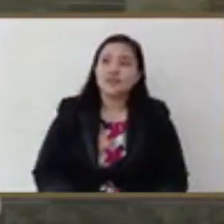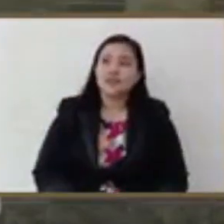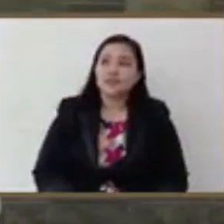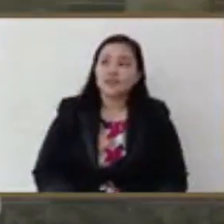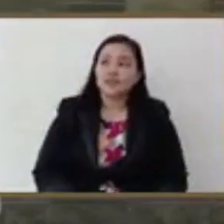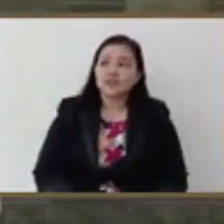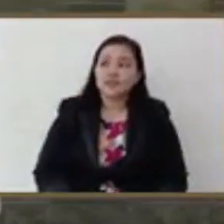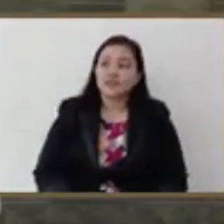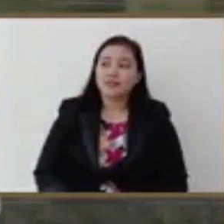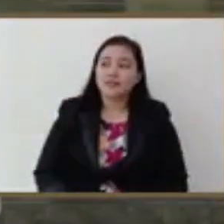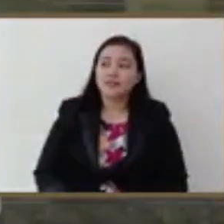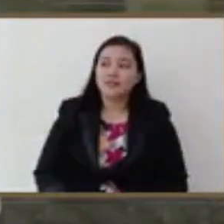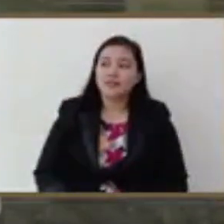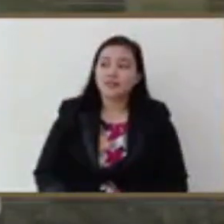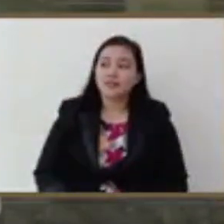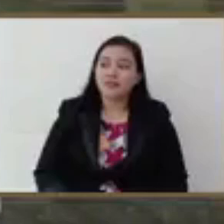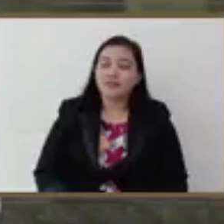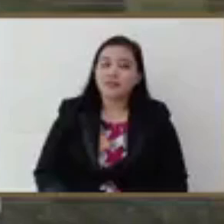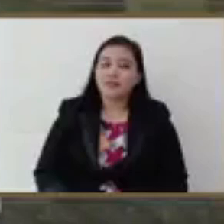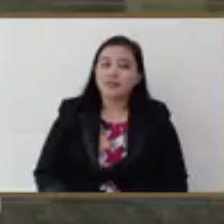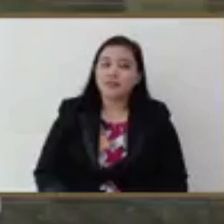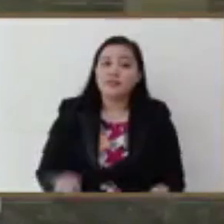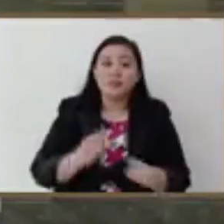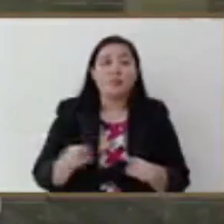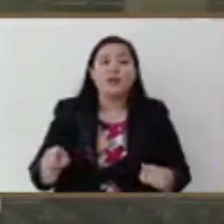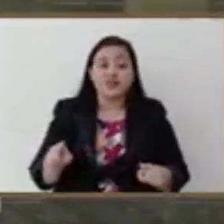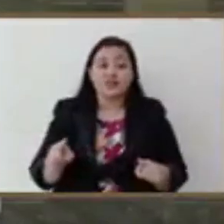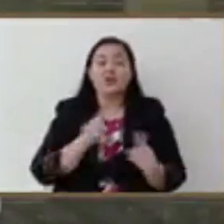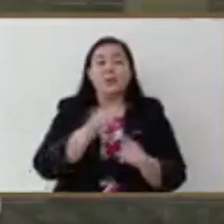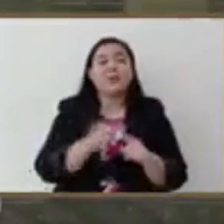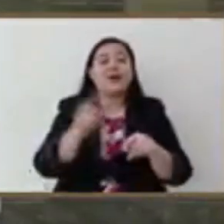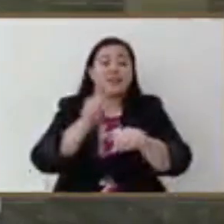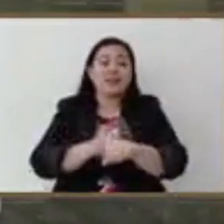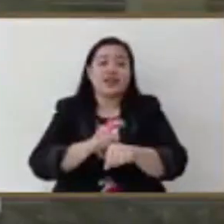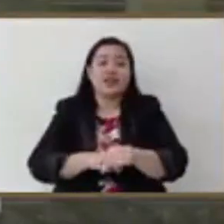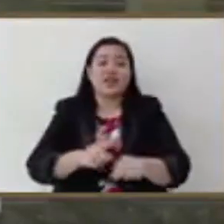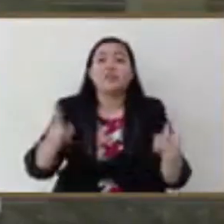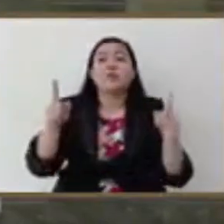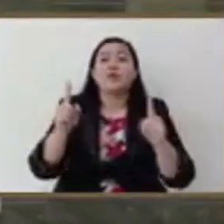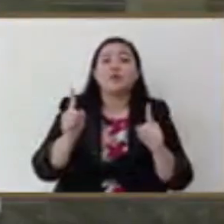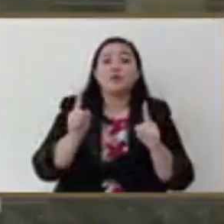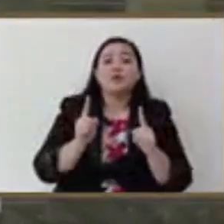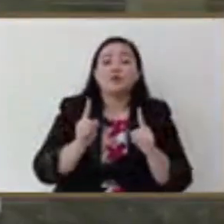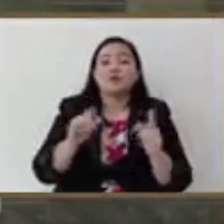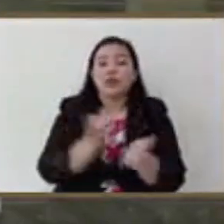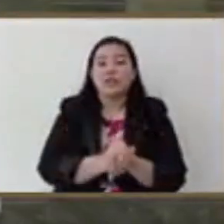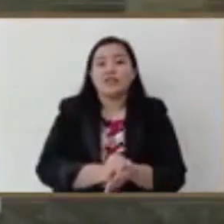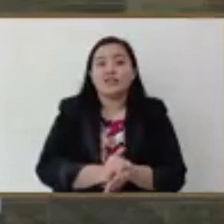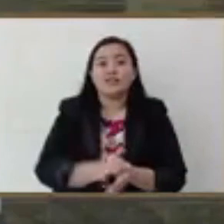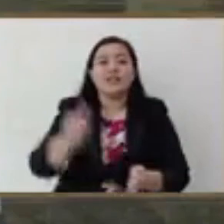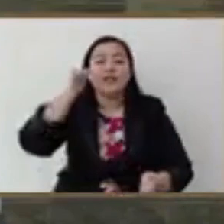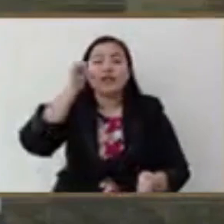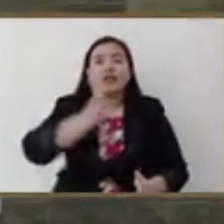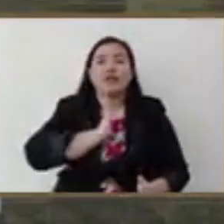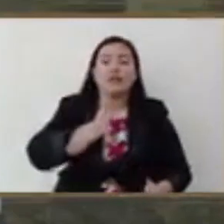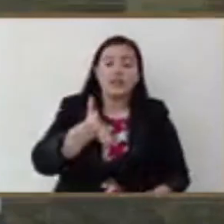mauna yung babae, I have to secured yung mga ladies. Kaya pag kumakain tayo, paunahin ko yung mga ladies. Itong, kayo naman,